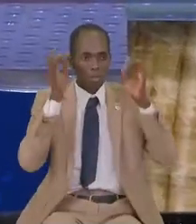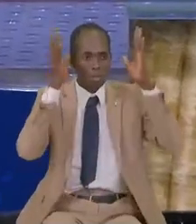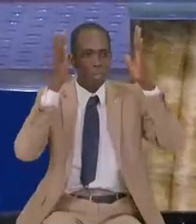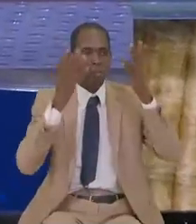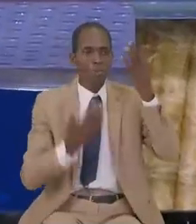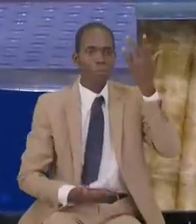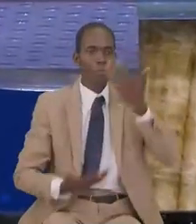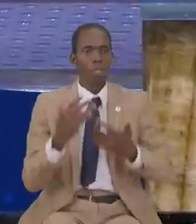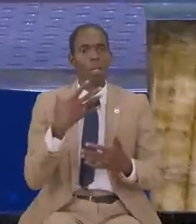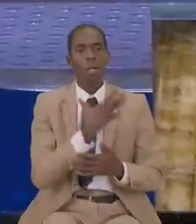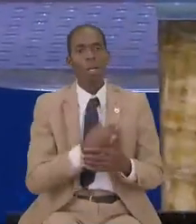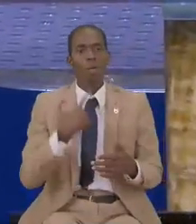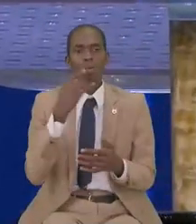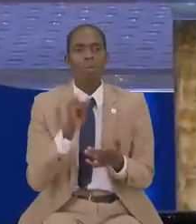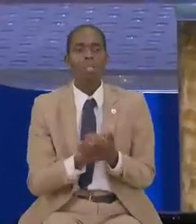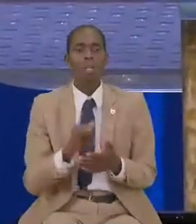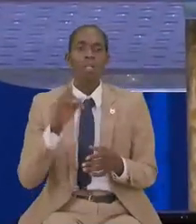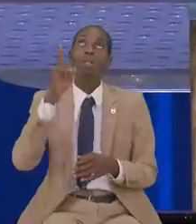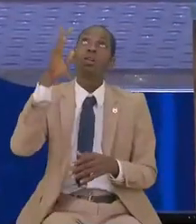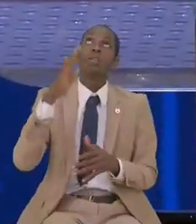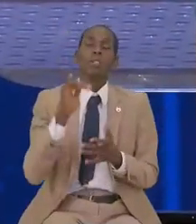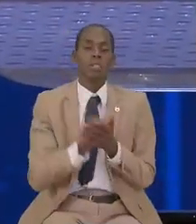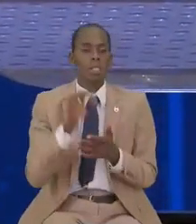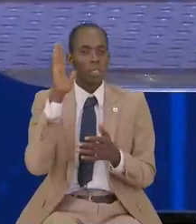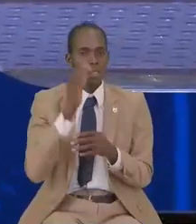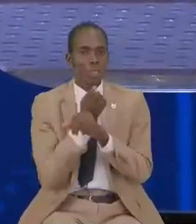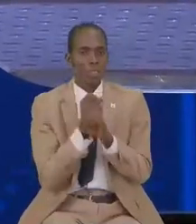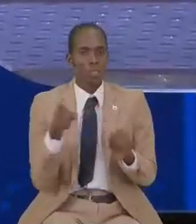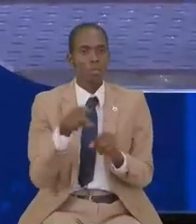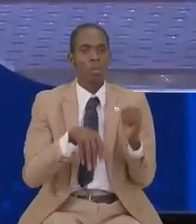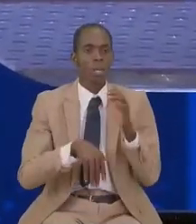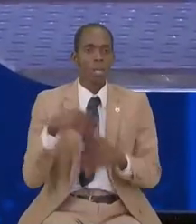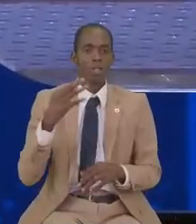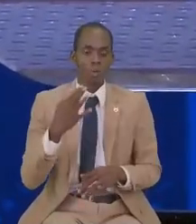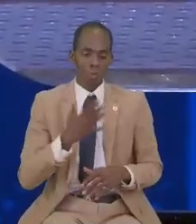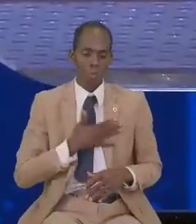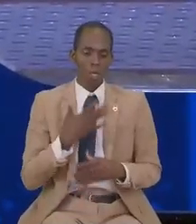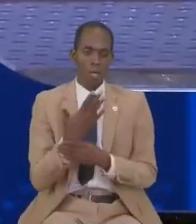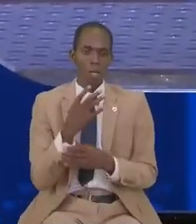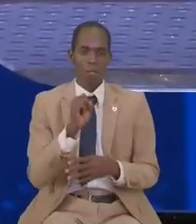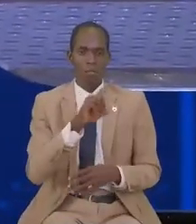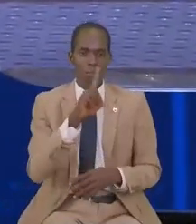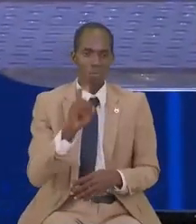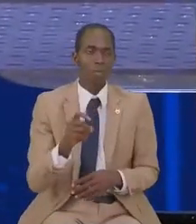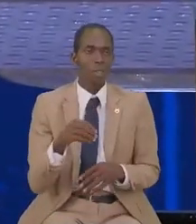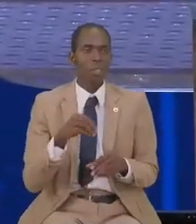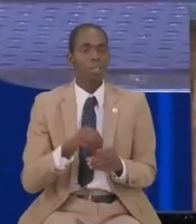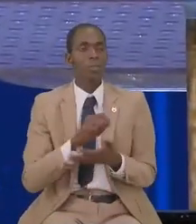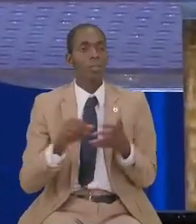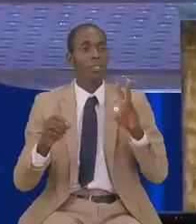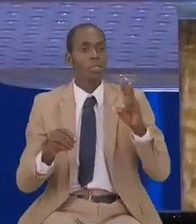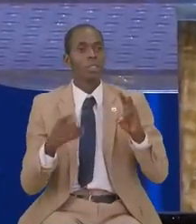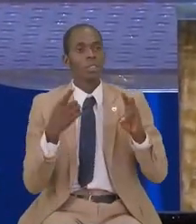Vous serez jeté à l'instant même au milieu d'une fournaise ardente. Et quel est le Dieu qui vous délivrera de ma main?